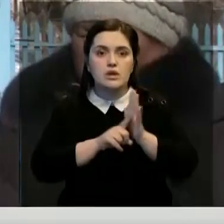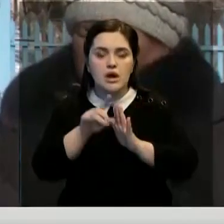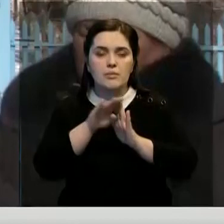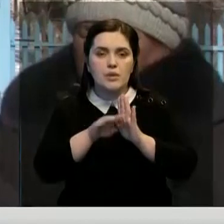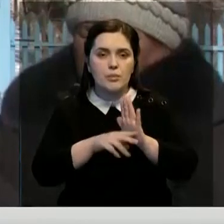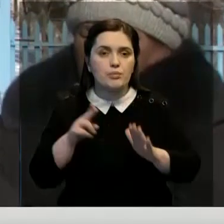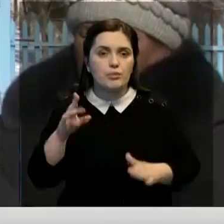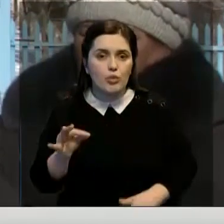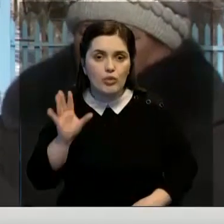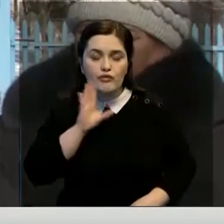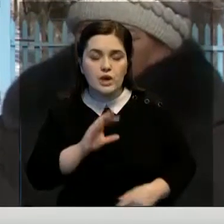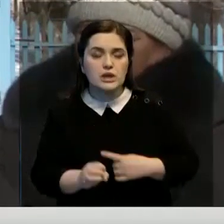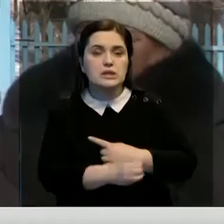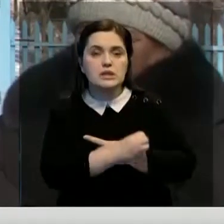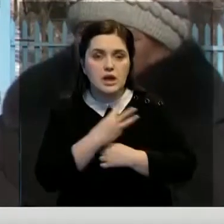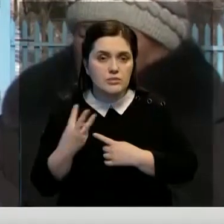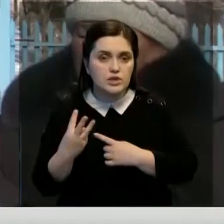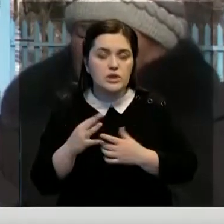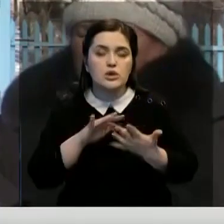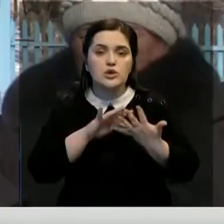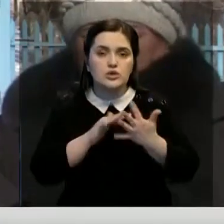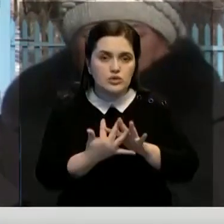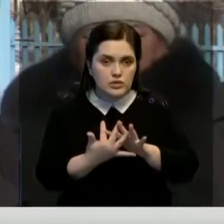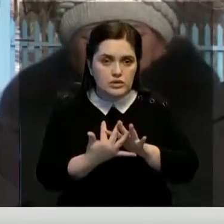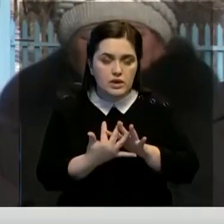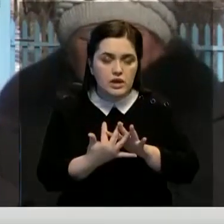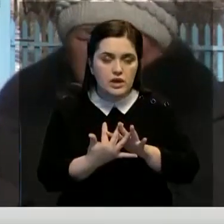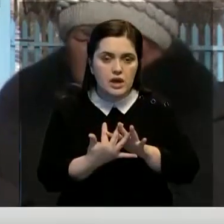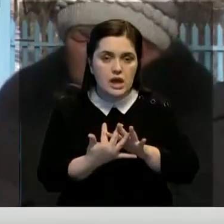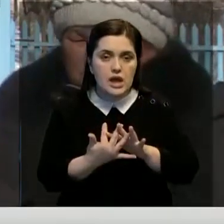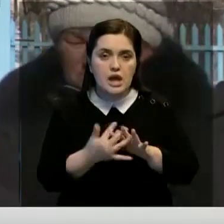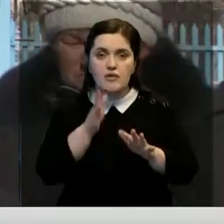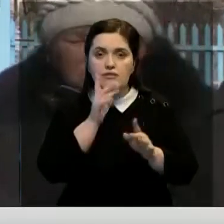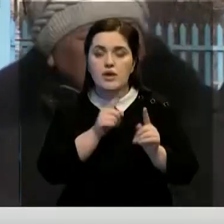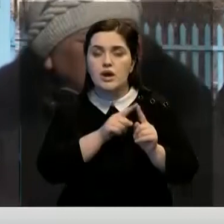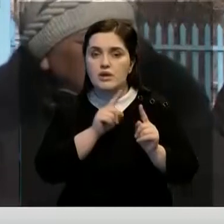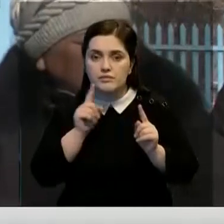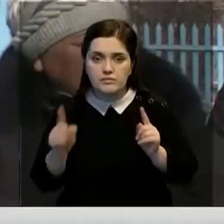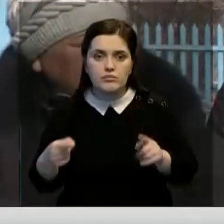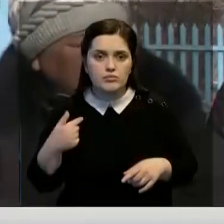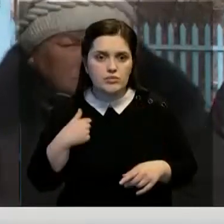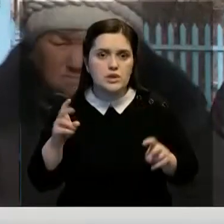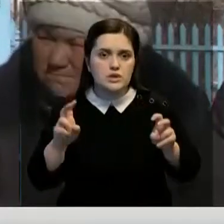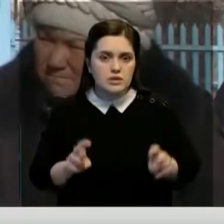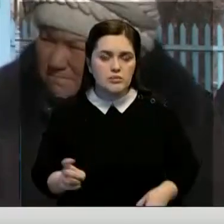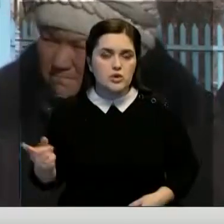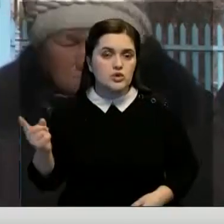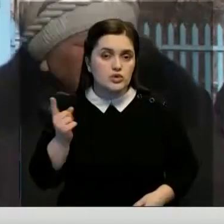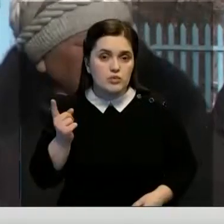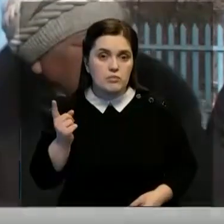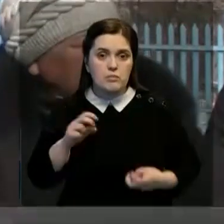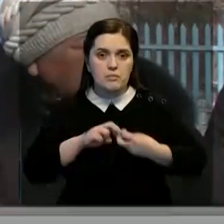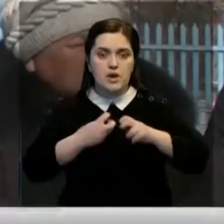по водоснабжению поселков. С этих лет мы вот сидим сейчас с проблемой уже четвертый